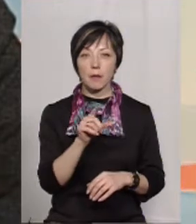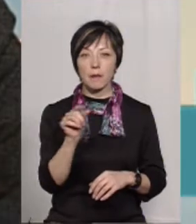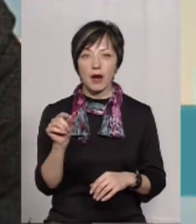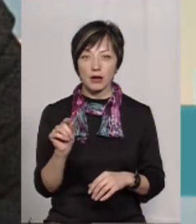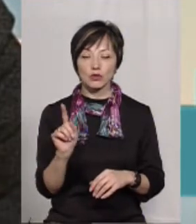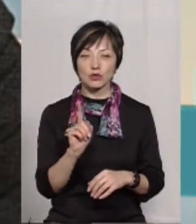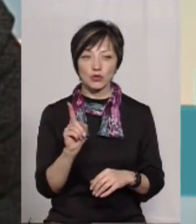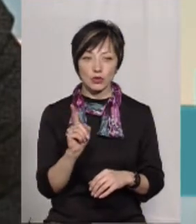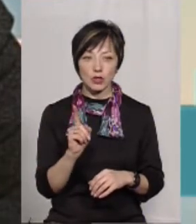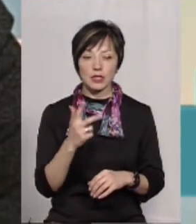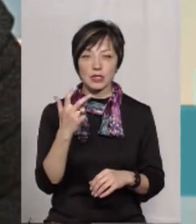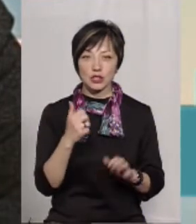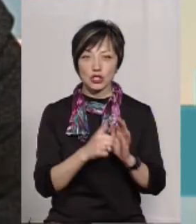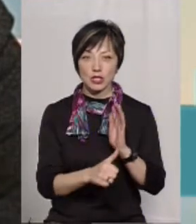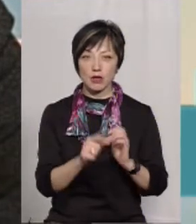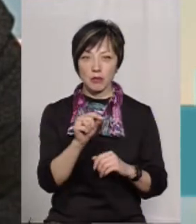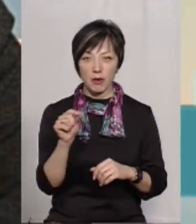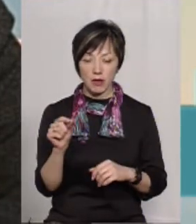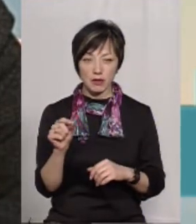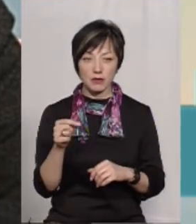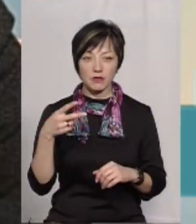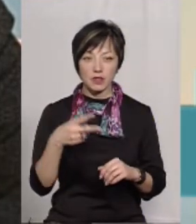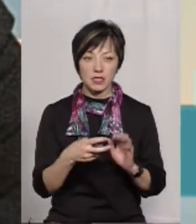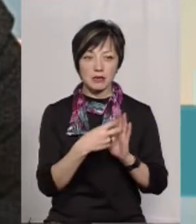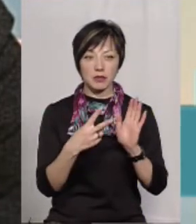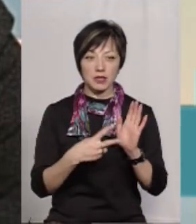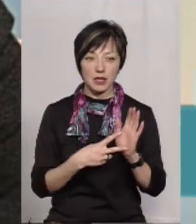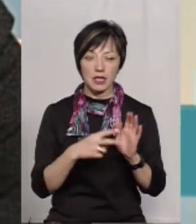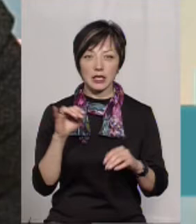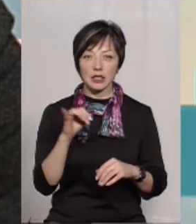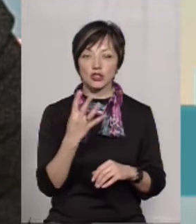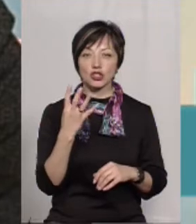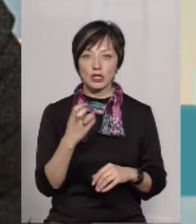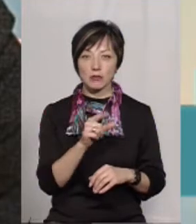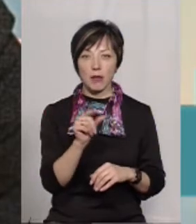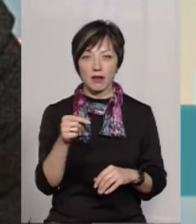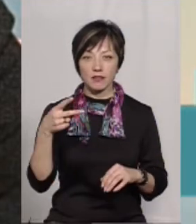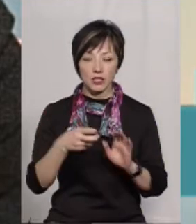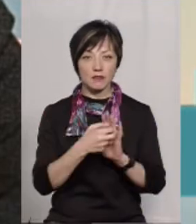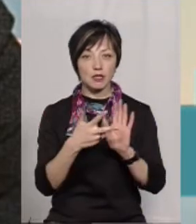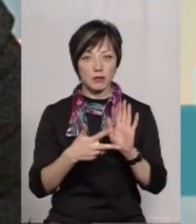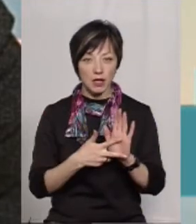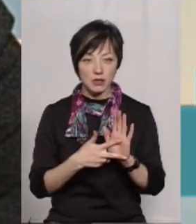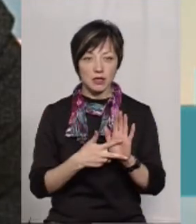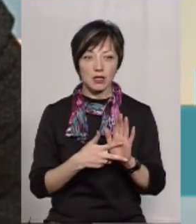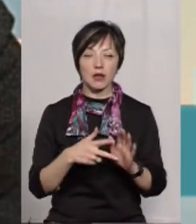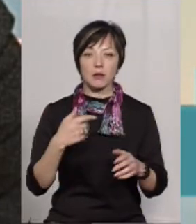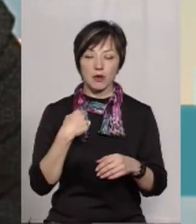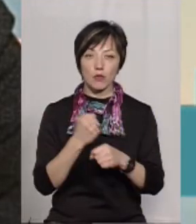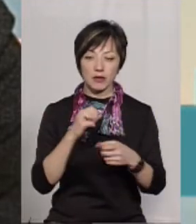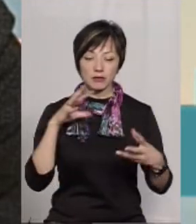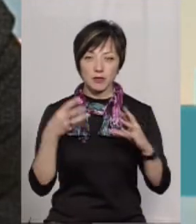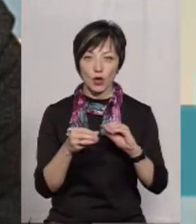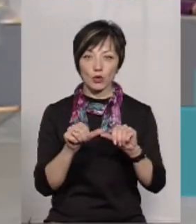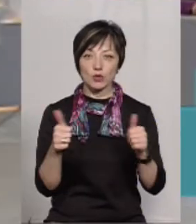я говорила, що 360 пар, там, скажімо, в 2017 і 400 пар в 2018, ми підводили